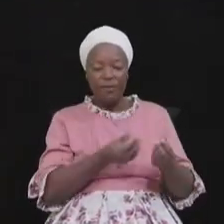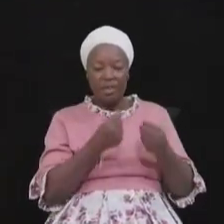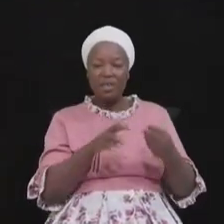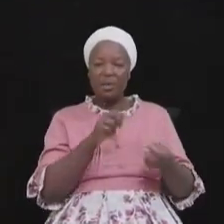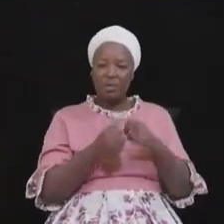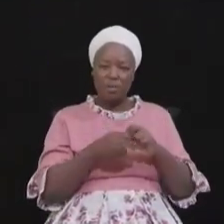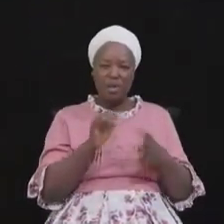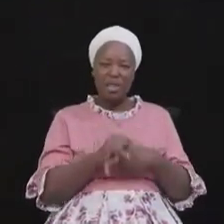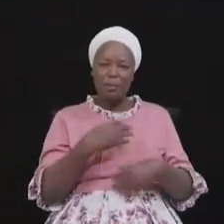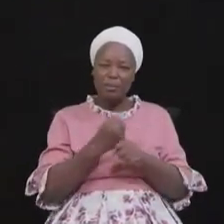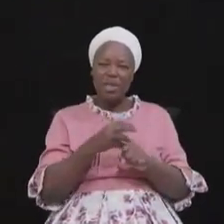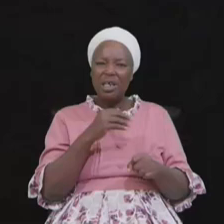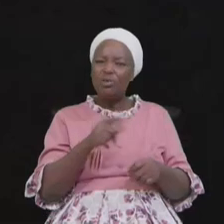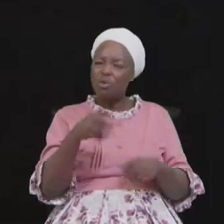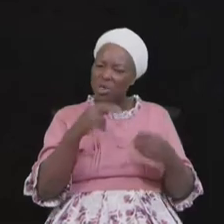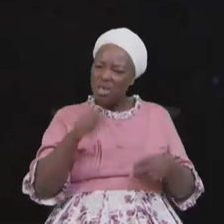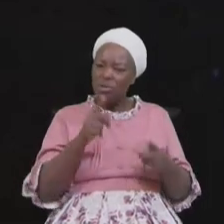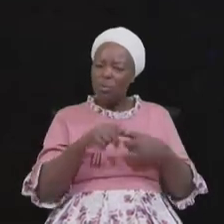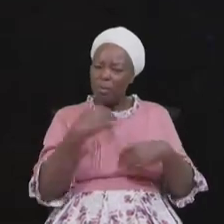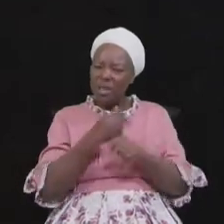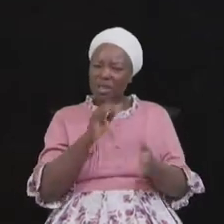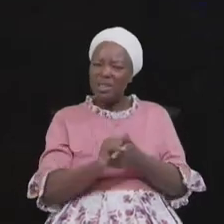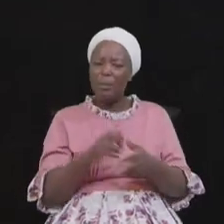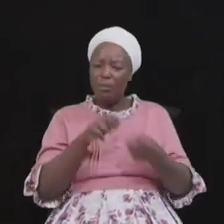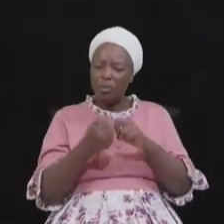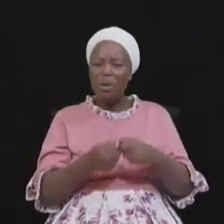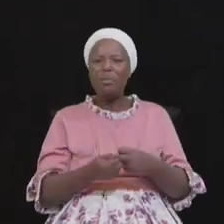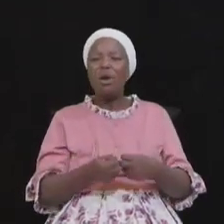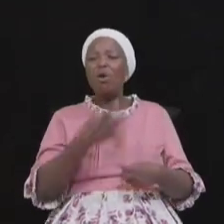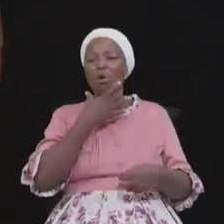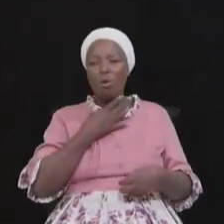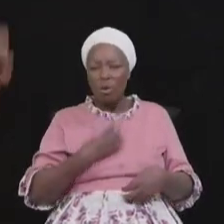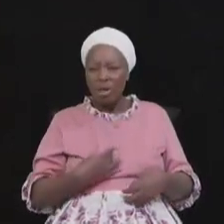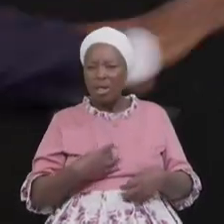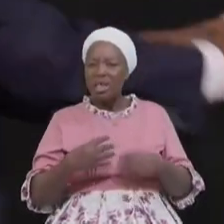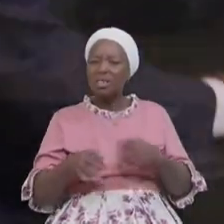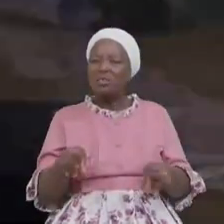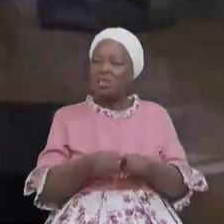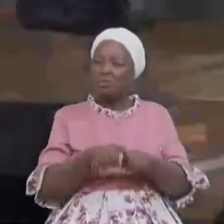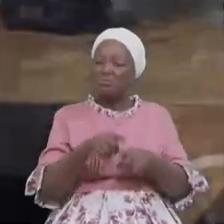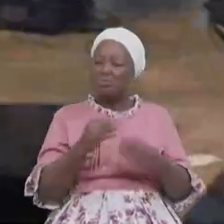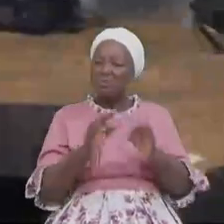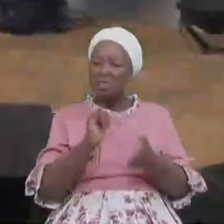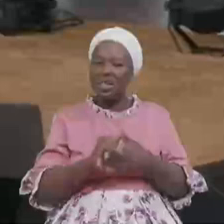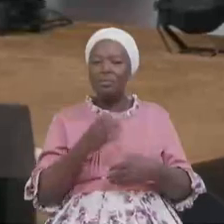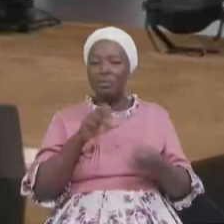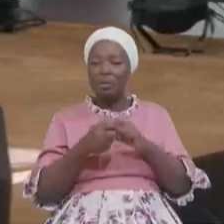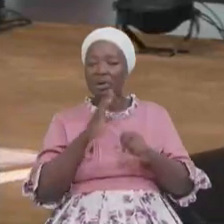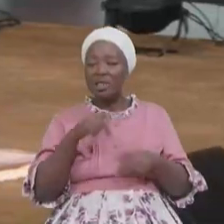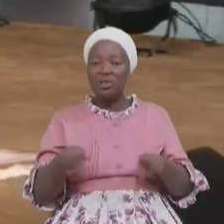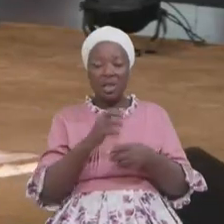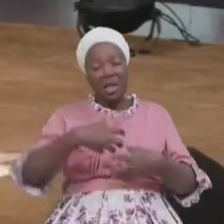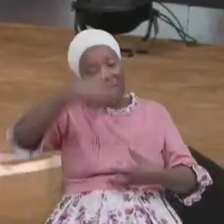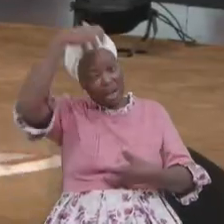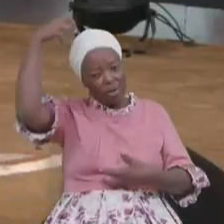problème, même si ce problème était comme un lion. Et tu enfermes le lion et tu